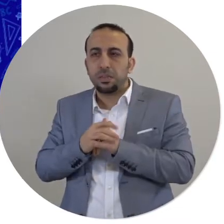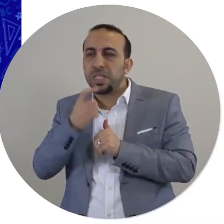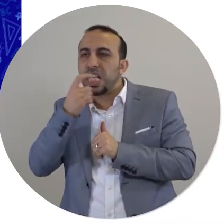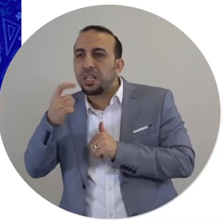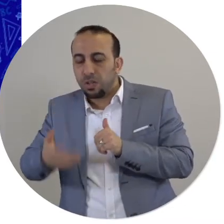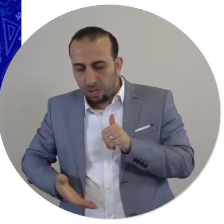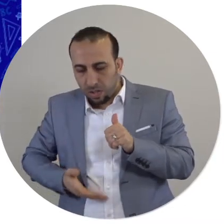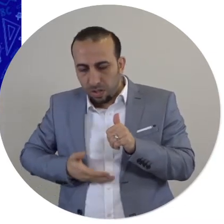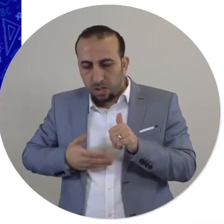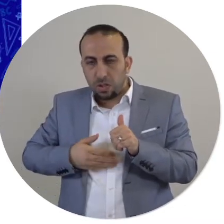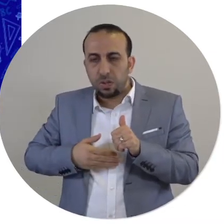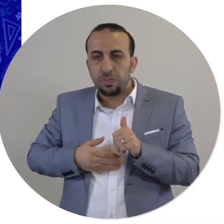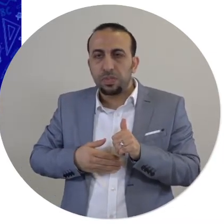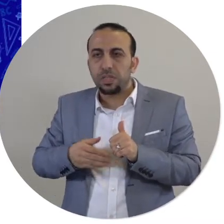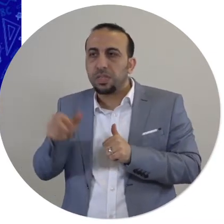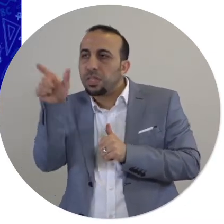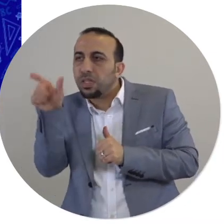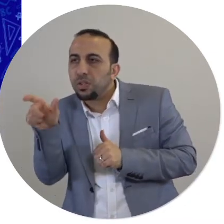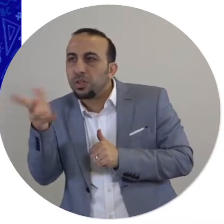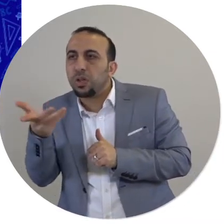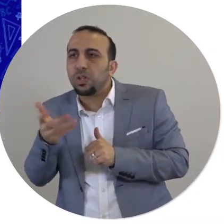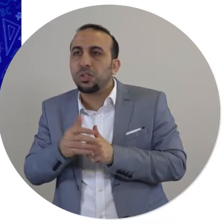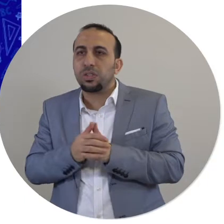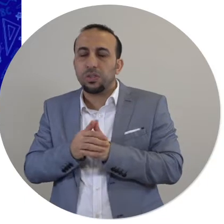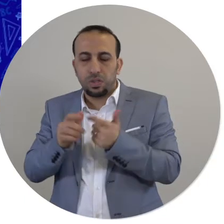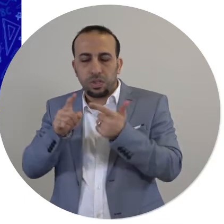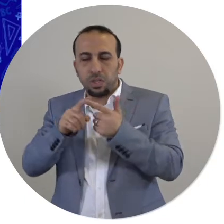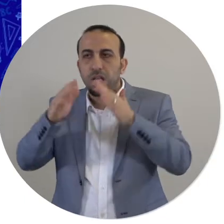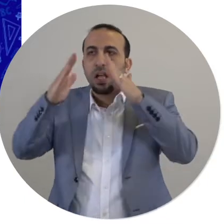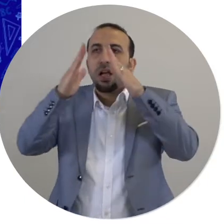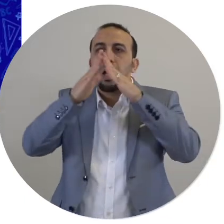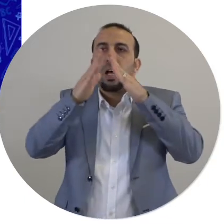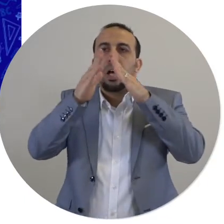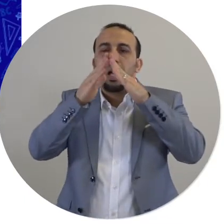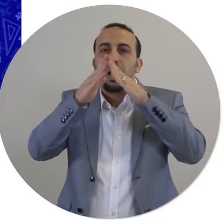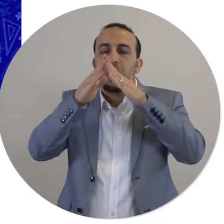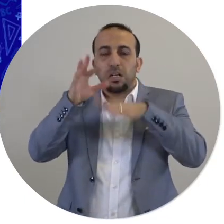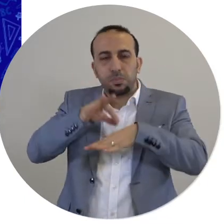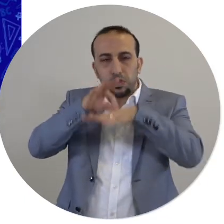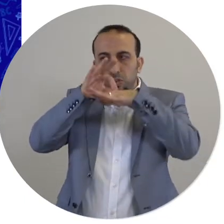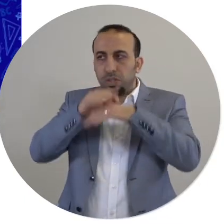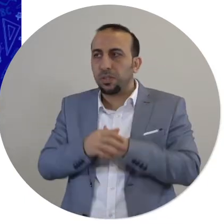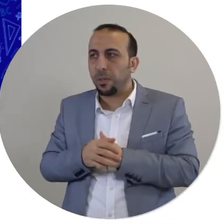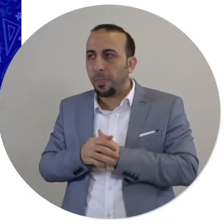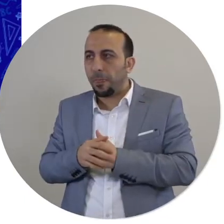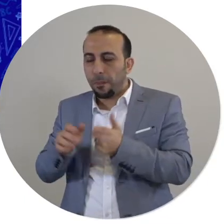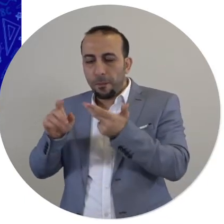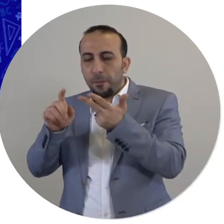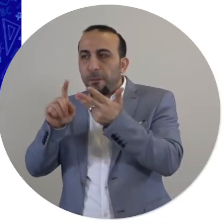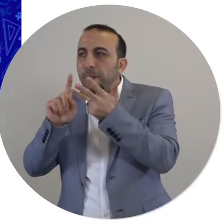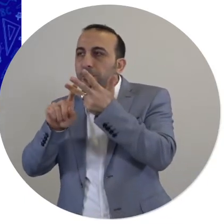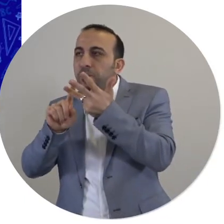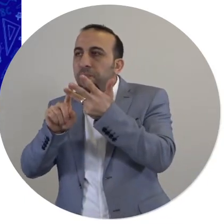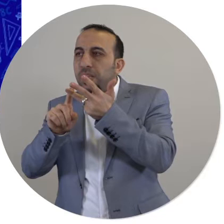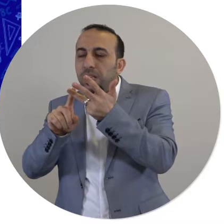السن. التركيب حسب الجنسية هو عبارة عن تقسيم السكان حسب الجنسية الأصلية للفرد، بينما